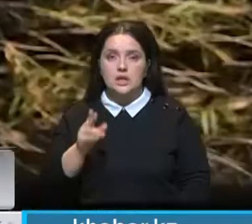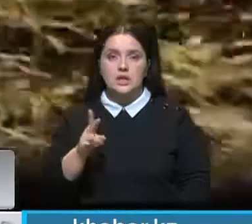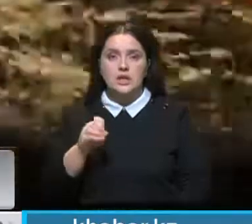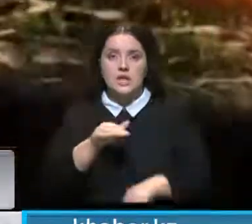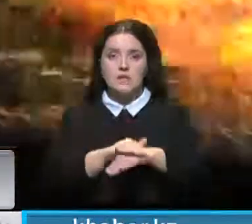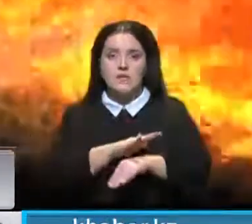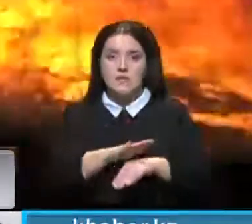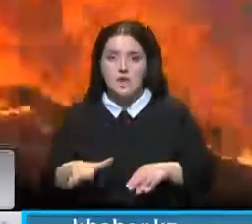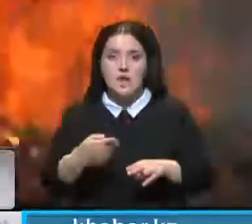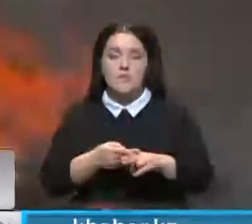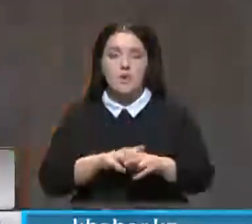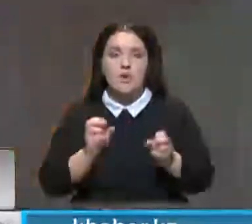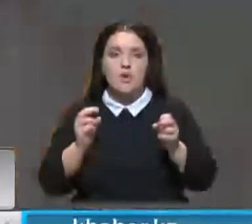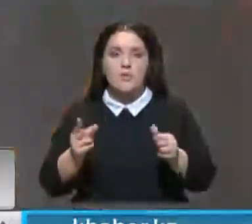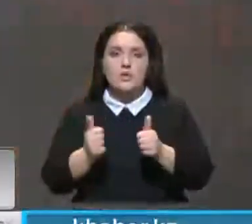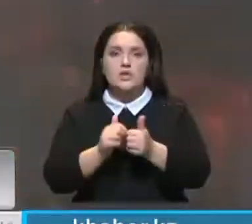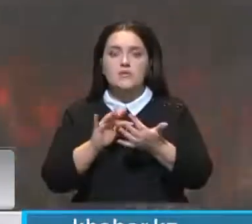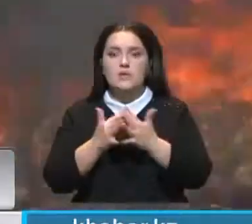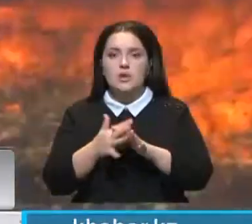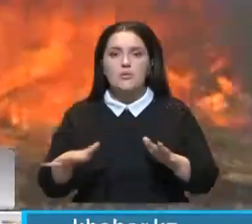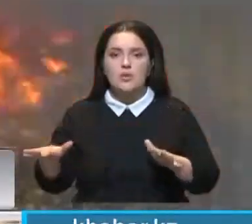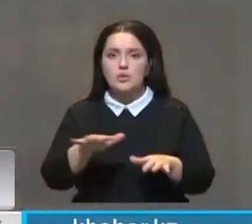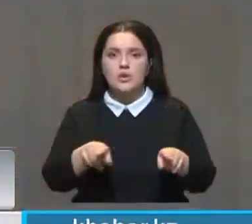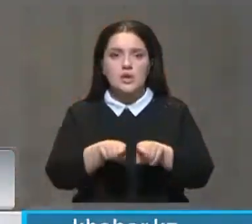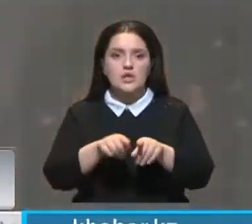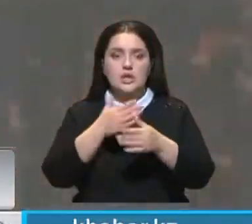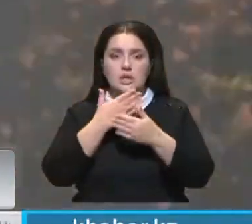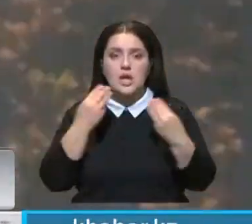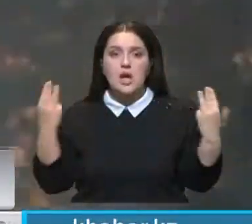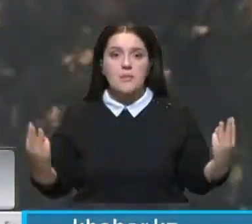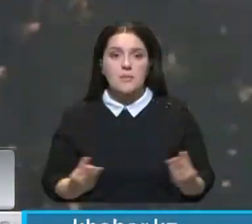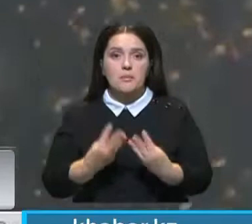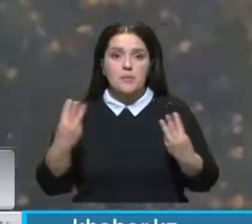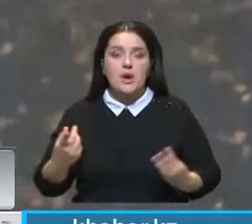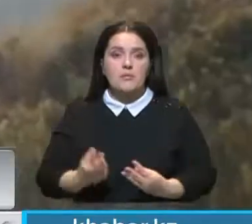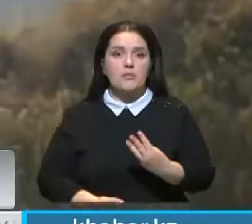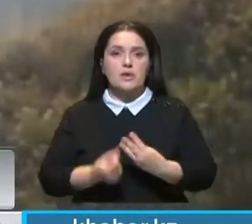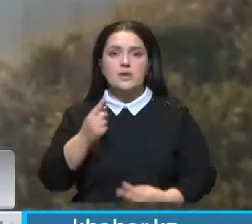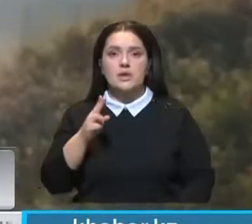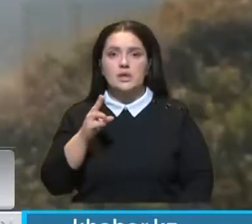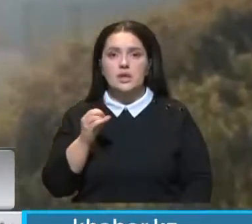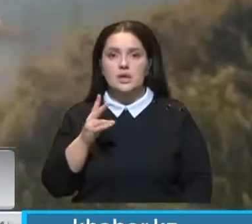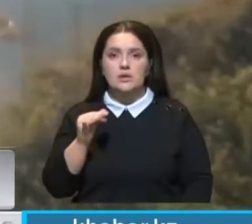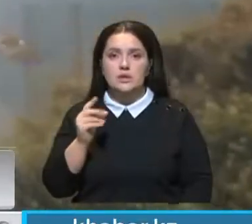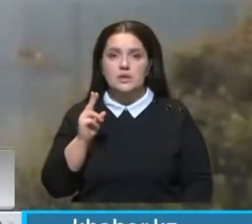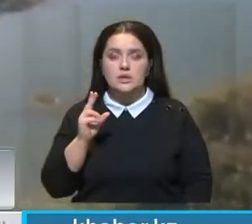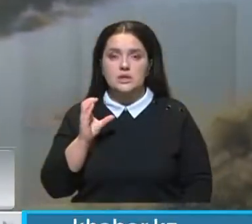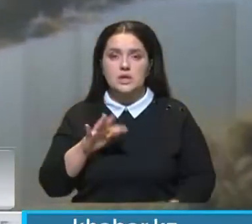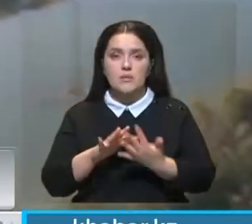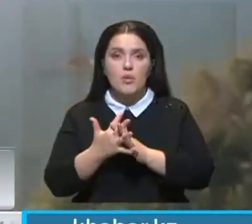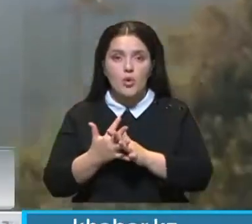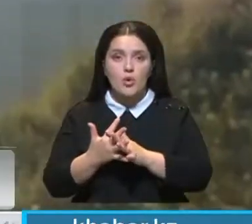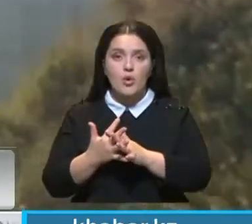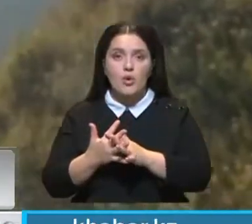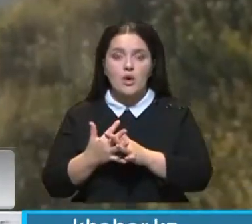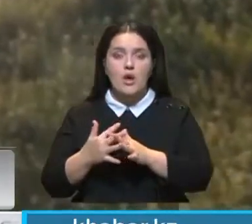джейк не зафиксировано угрозы близлежащем населенному пункту также нет напомни с пожаром вспыхнувшим в кину sex.com сельском